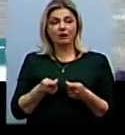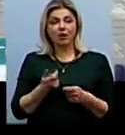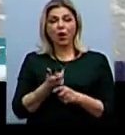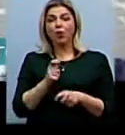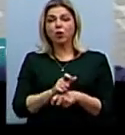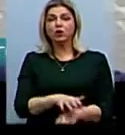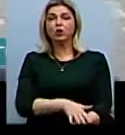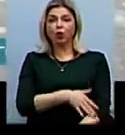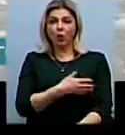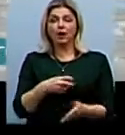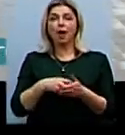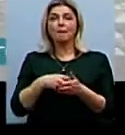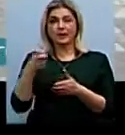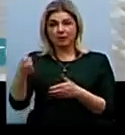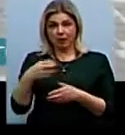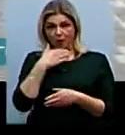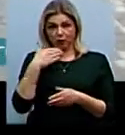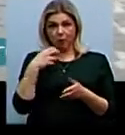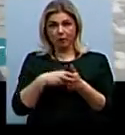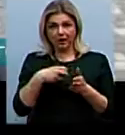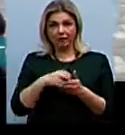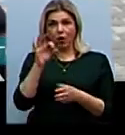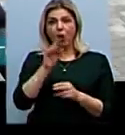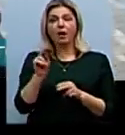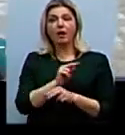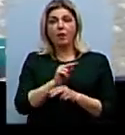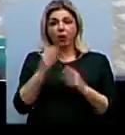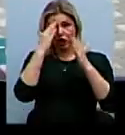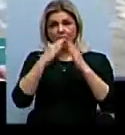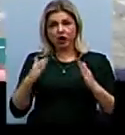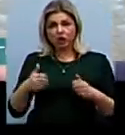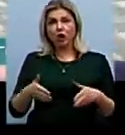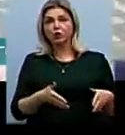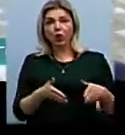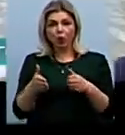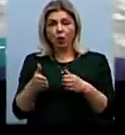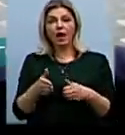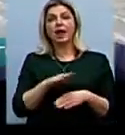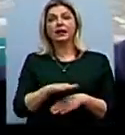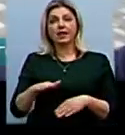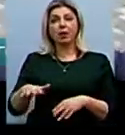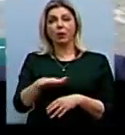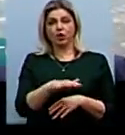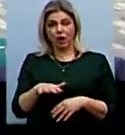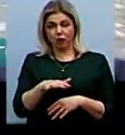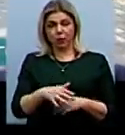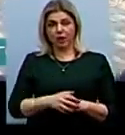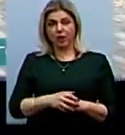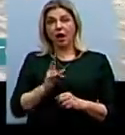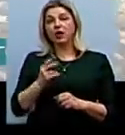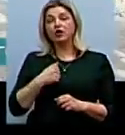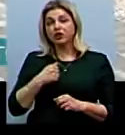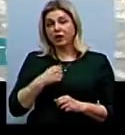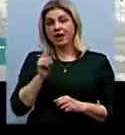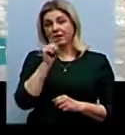Дуже довго писали багато письма по поводу ремонтів, криш, дорог, дитячих площадок. К сожалению,